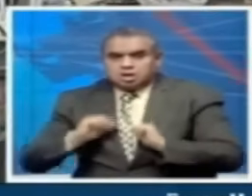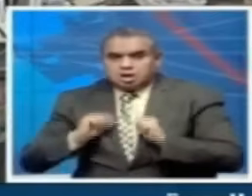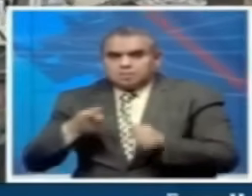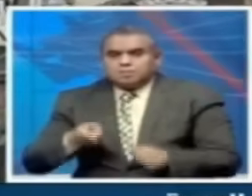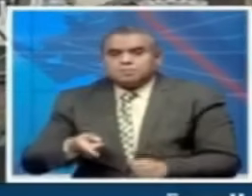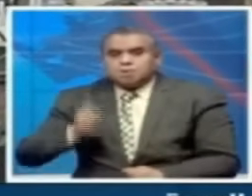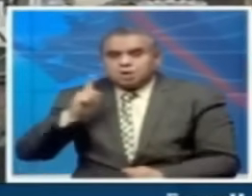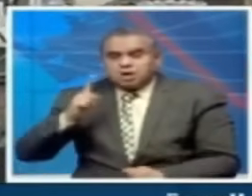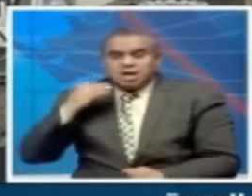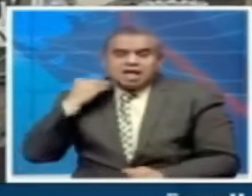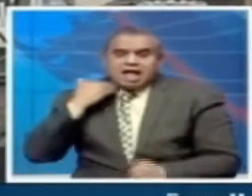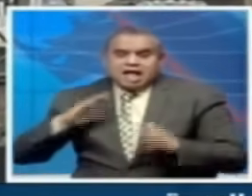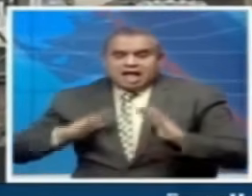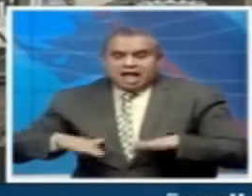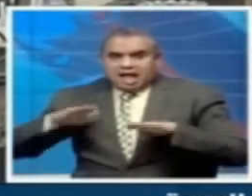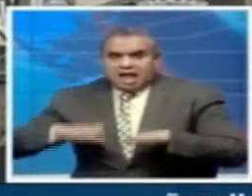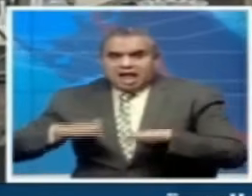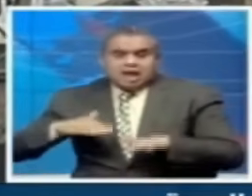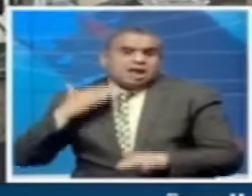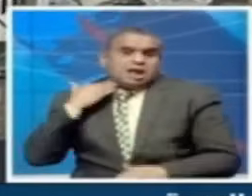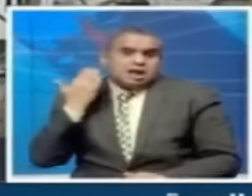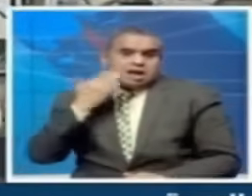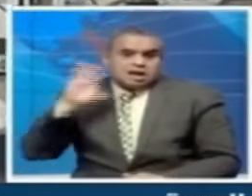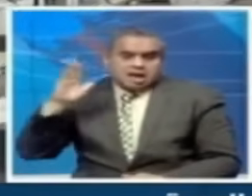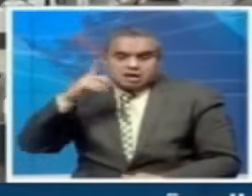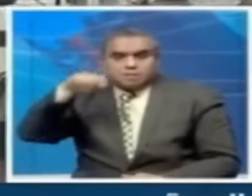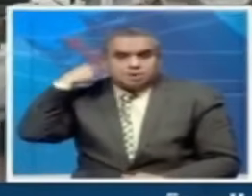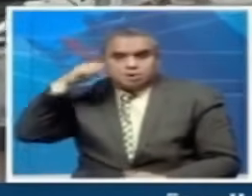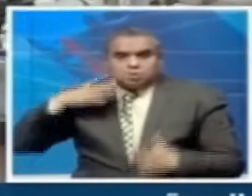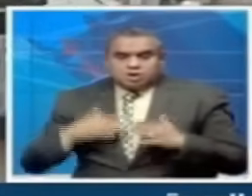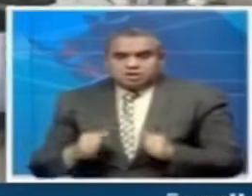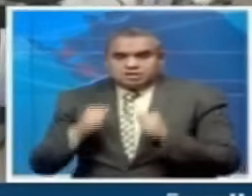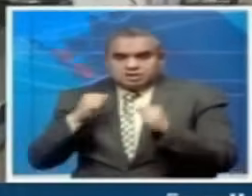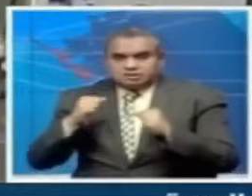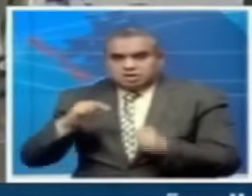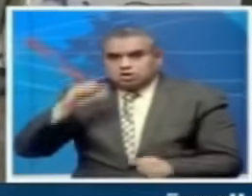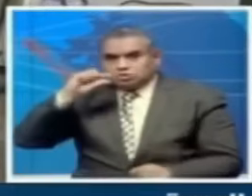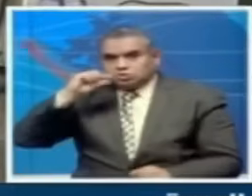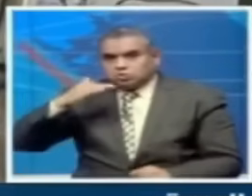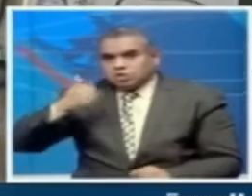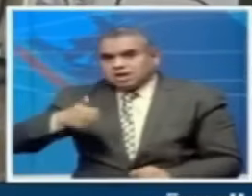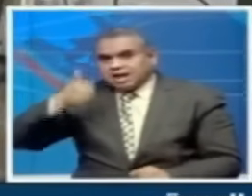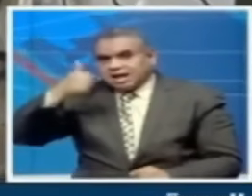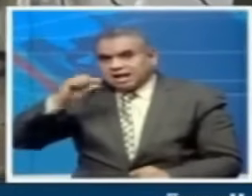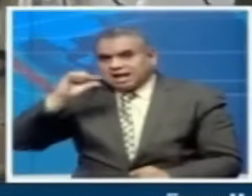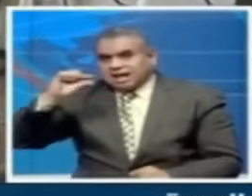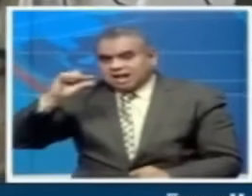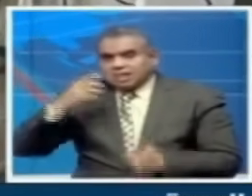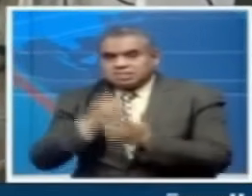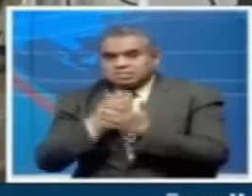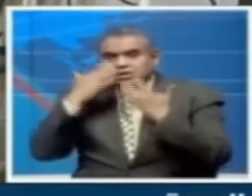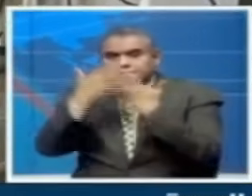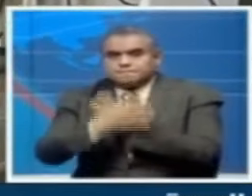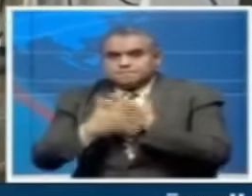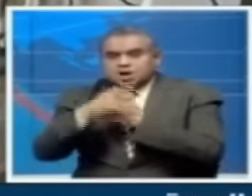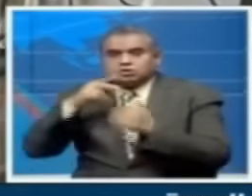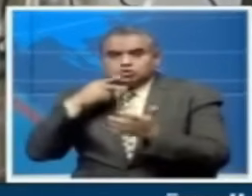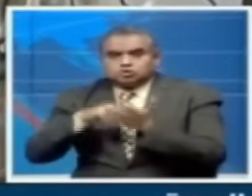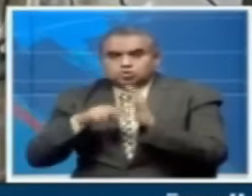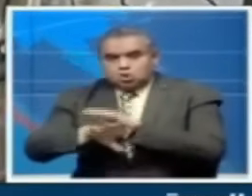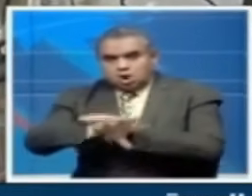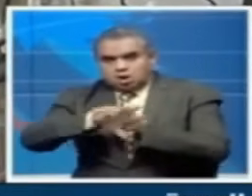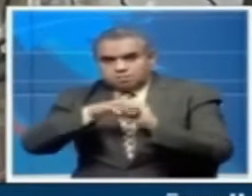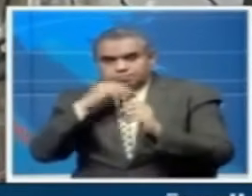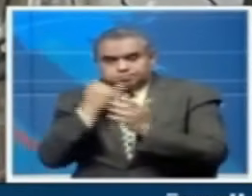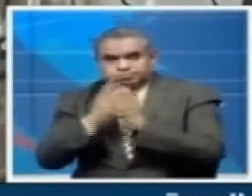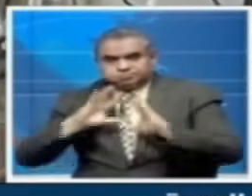الرئاسية حياة كريمة، استعرض وزير الصحة والسكان الدكتور خالد عبد الغفار المشروعات التي تم إنشاء